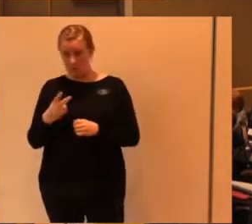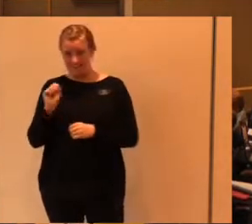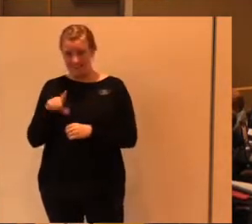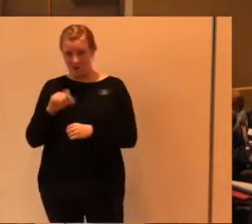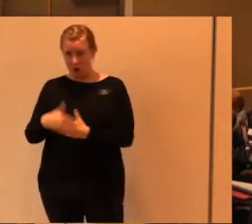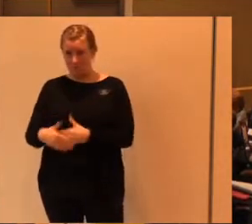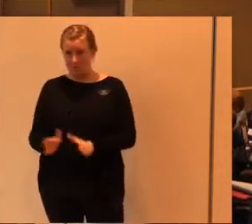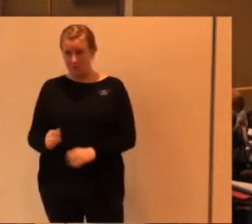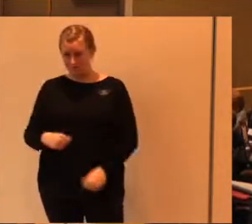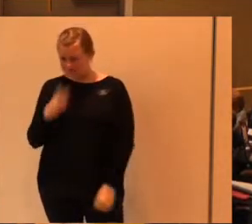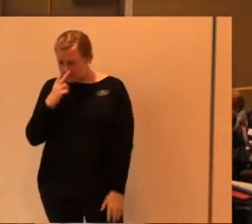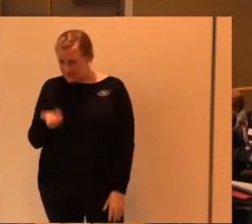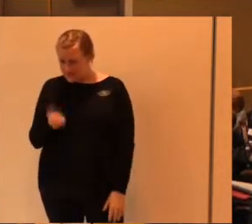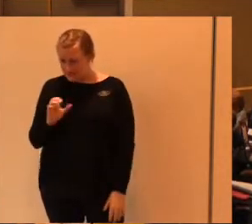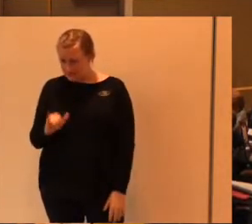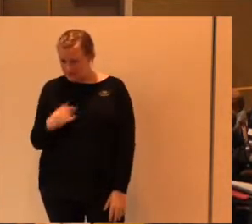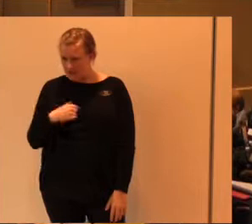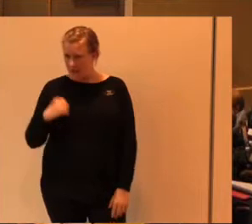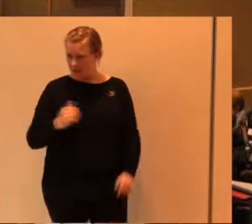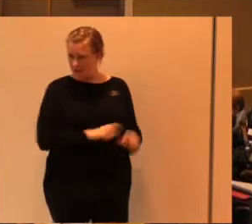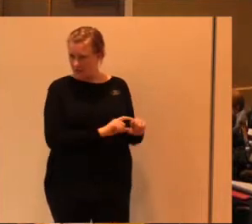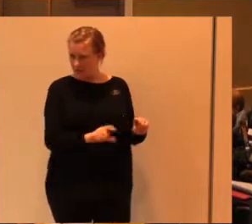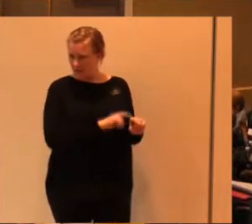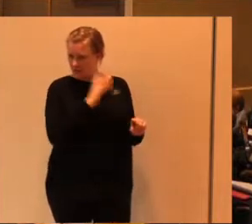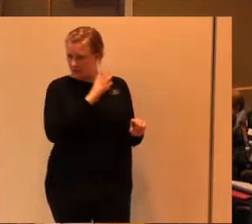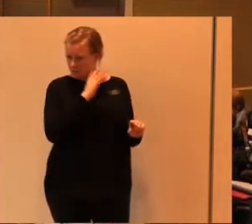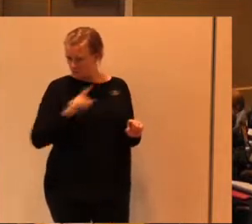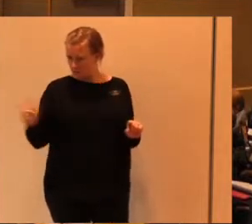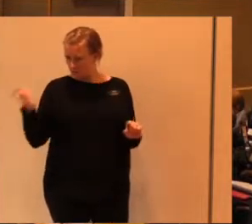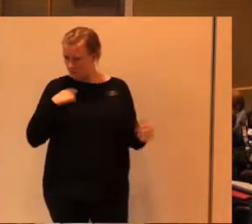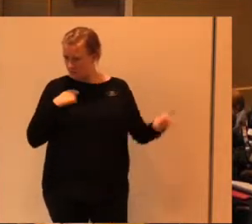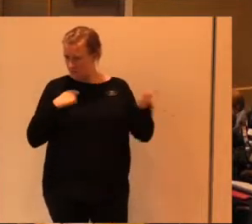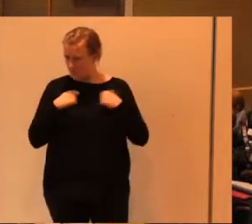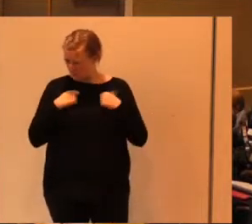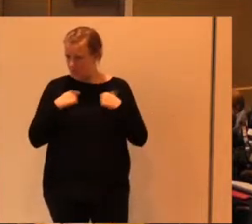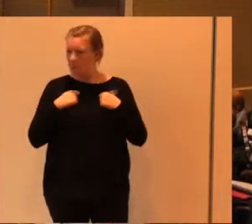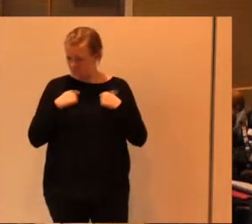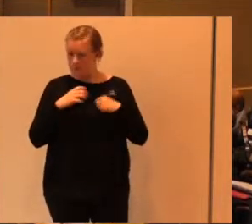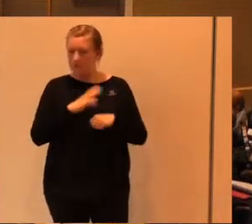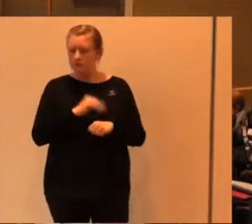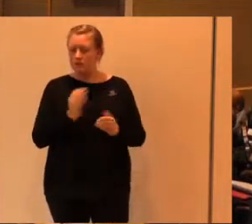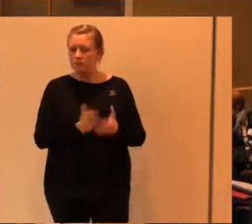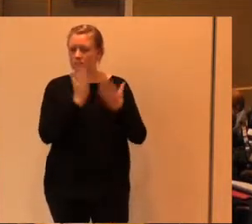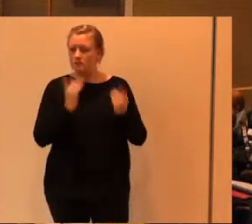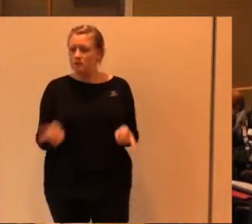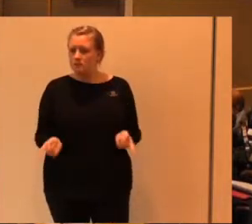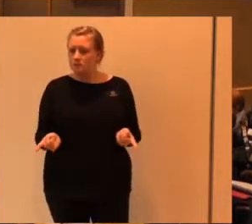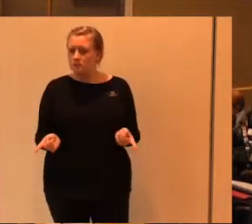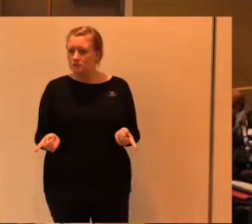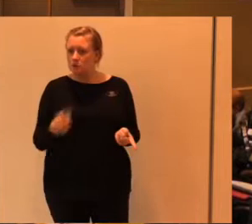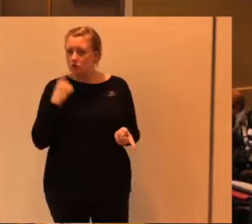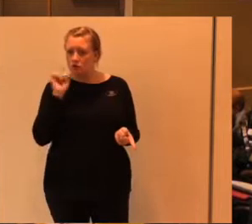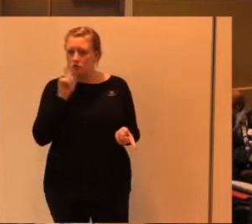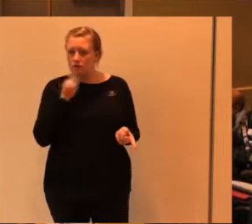få använda den här tjänsten. Samtidigt som de hör det engelska ordet så skulle de höra den svenska texten på